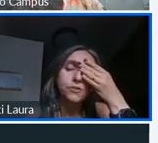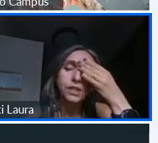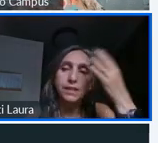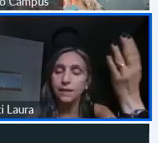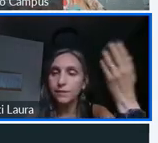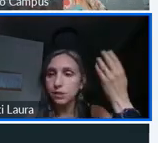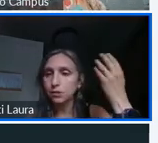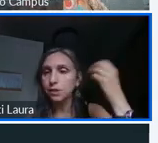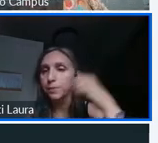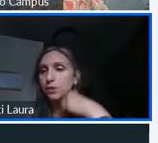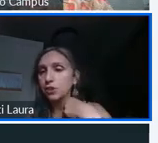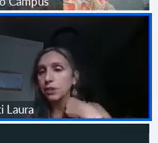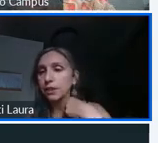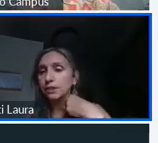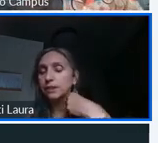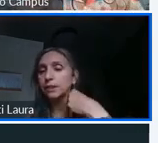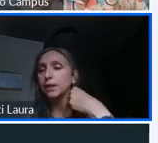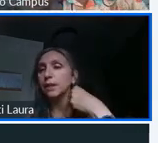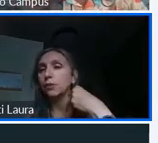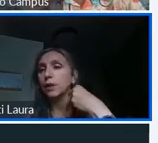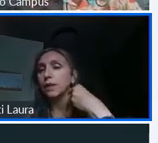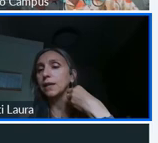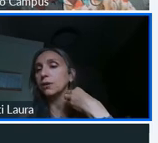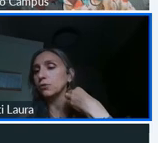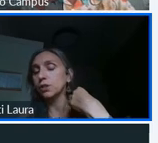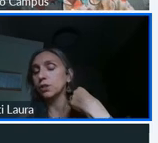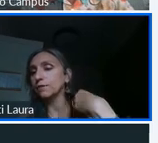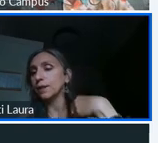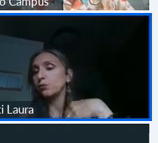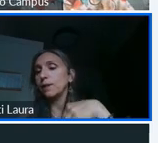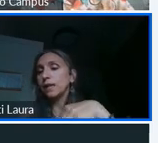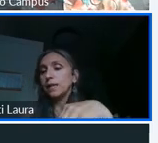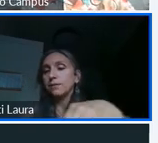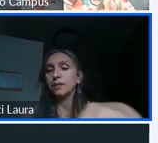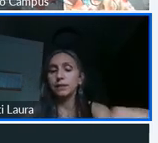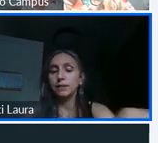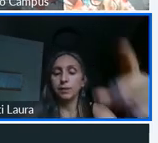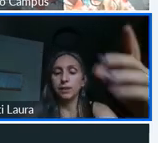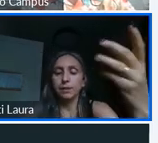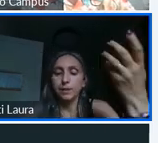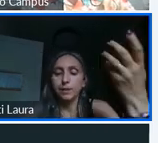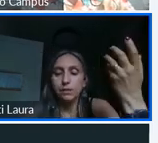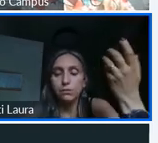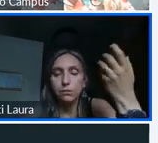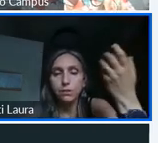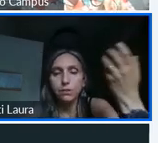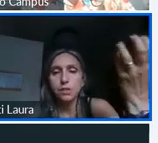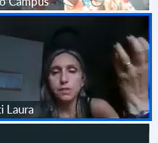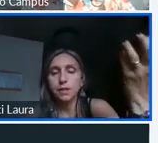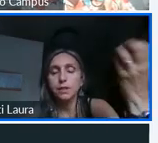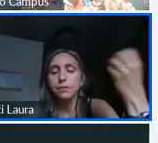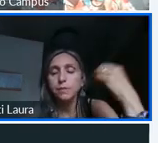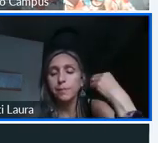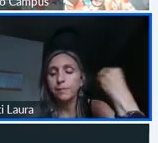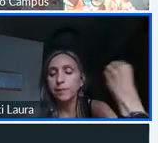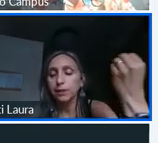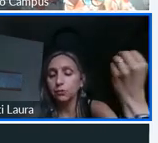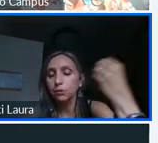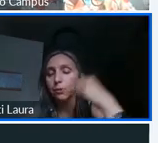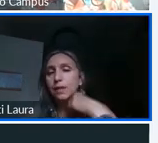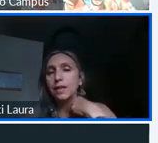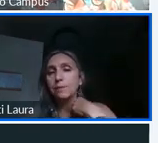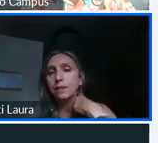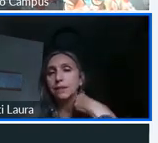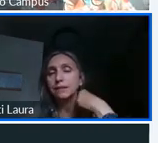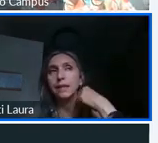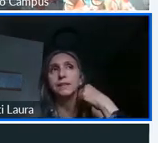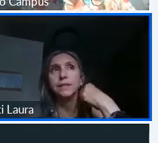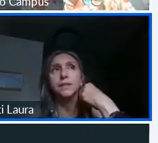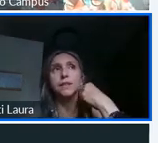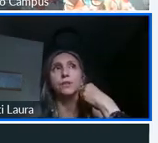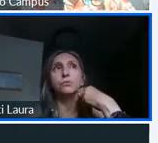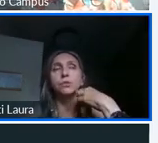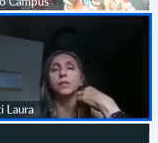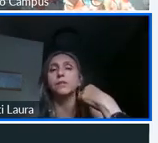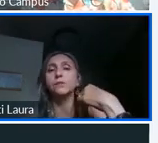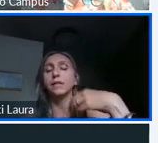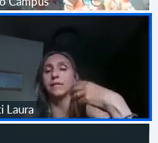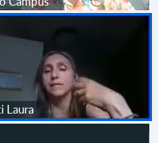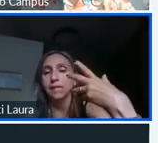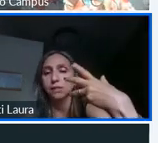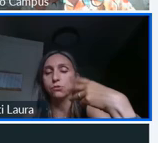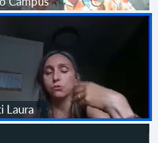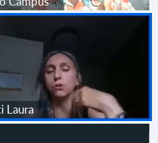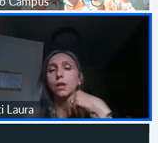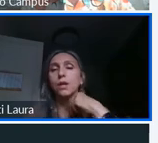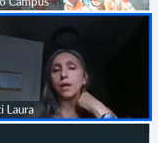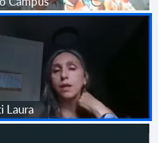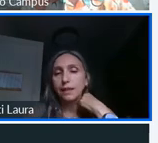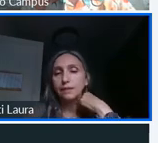inclusa già nelle versioni precedenti. Quelle rosse non vanno bene evidentemente, perché sono licenze che non mi permettono quella libertà di riutilizzo